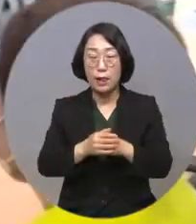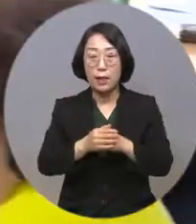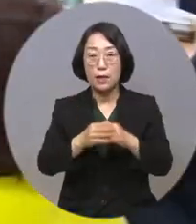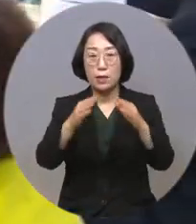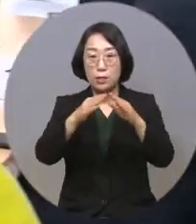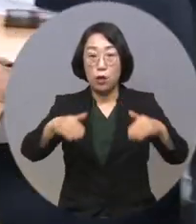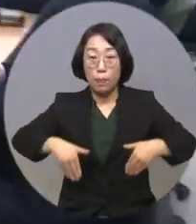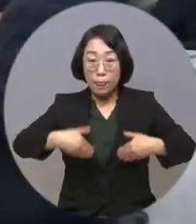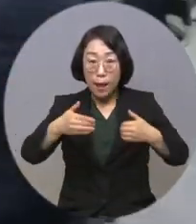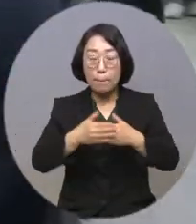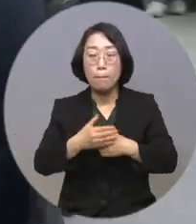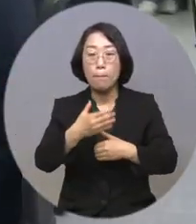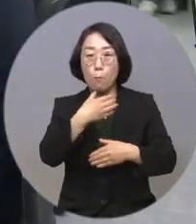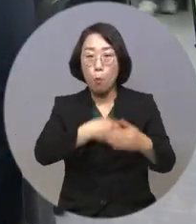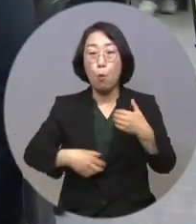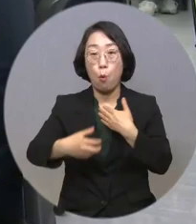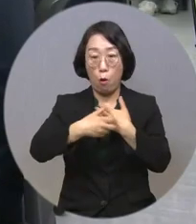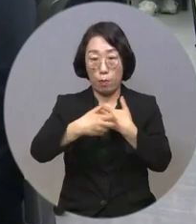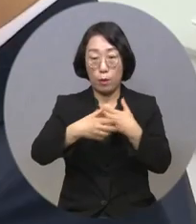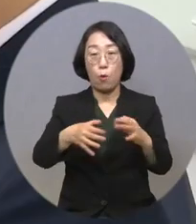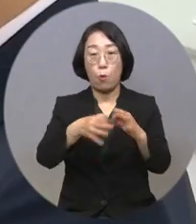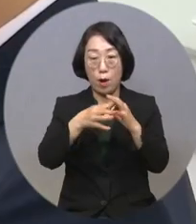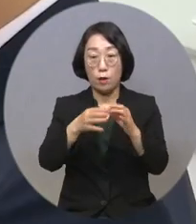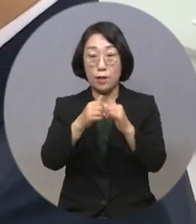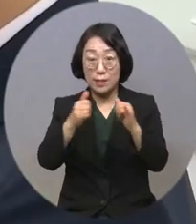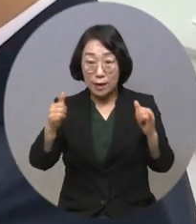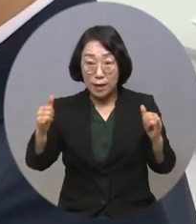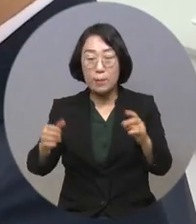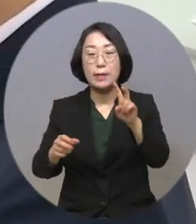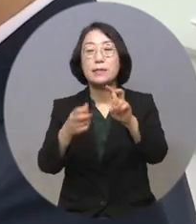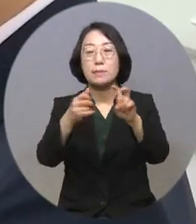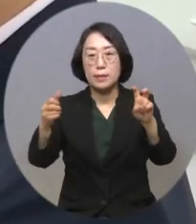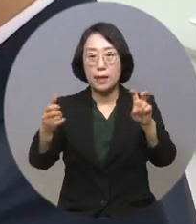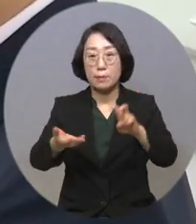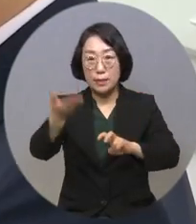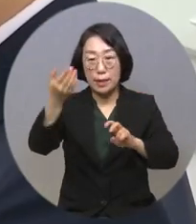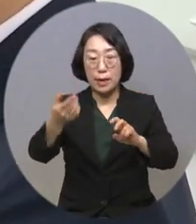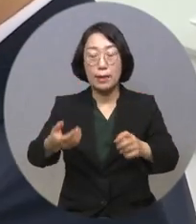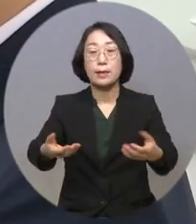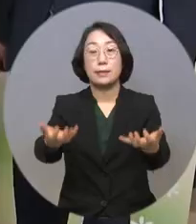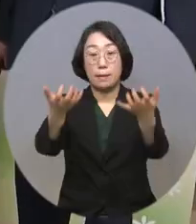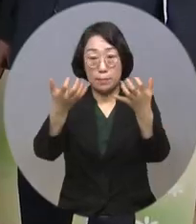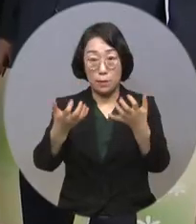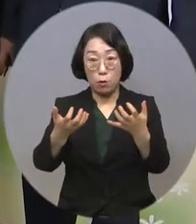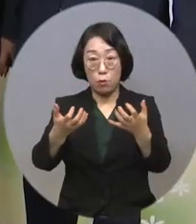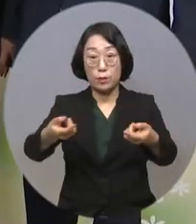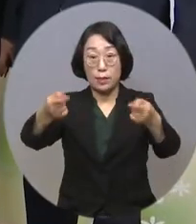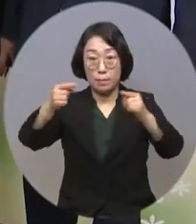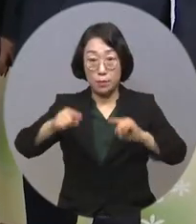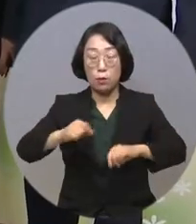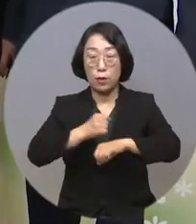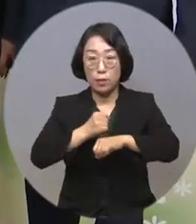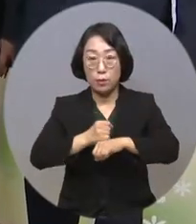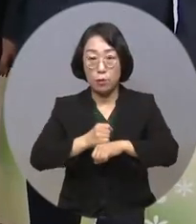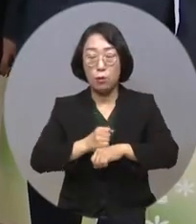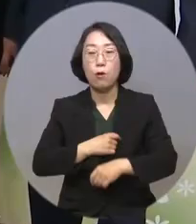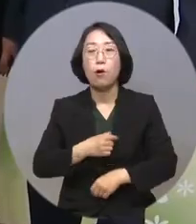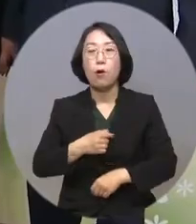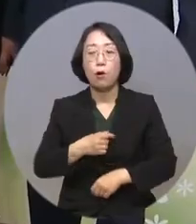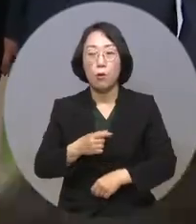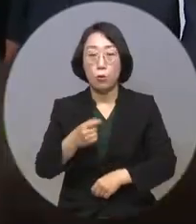보건 복지 위원장과 복지 관계자 등 20여명이 참석한 가운데 현판 제막식 꽈 종합 제가 센터 를 소개하는 순으로